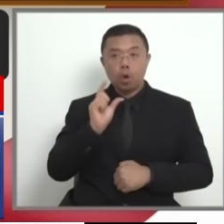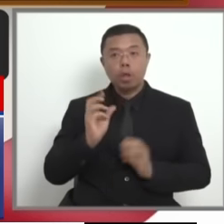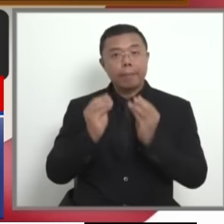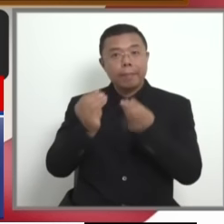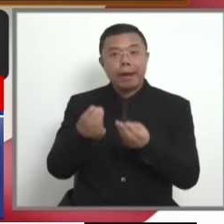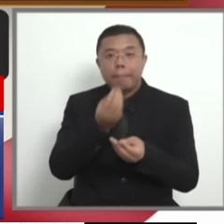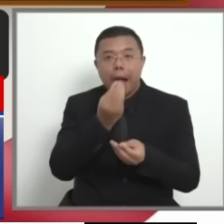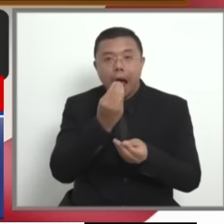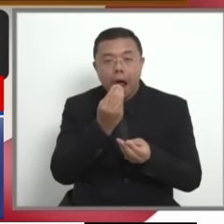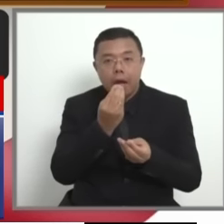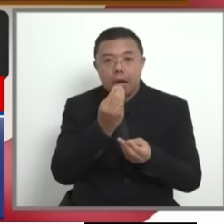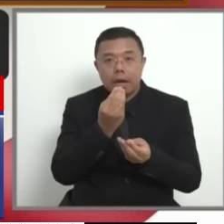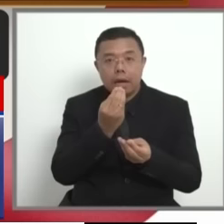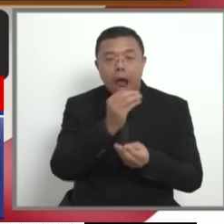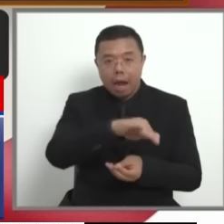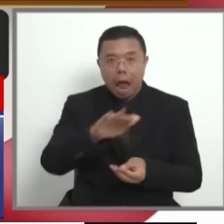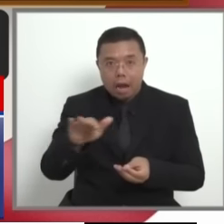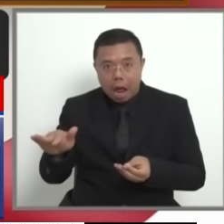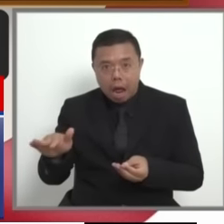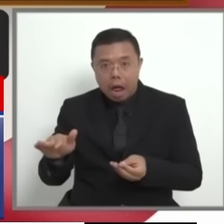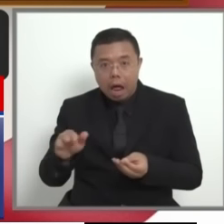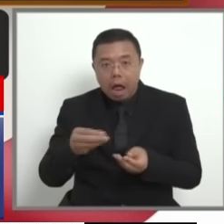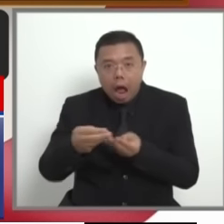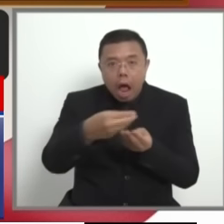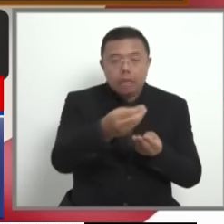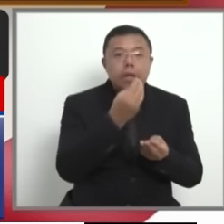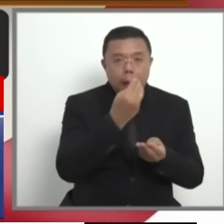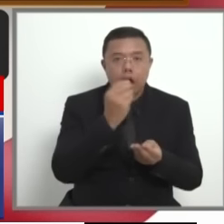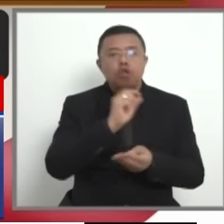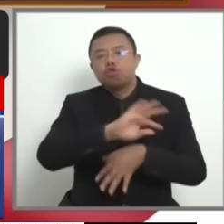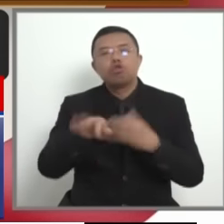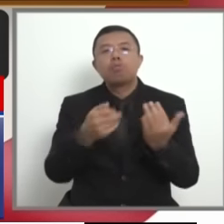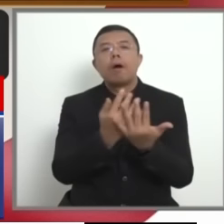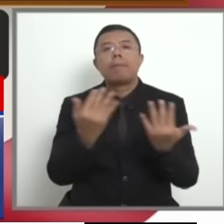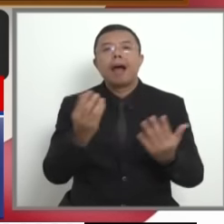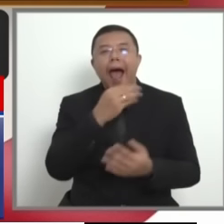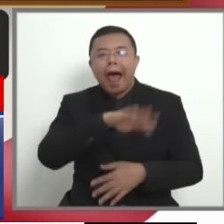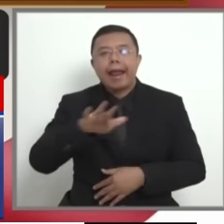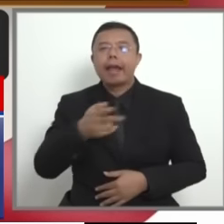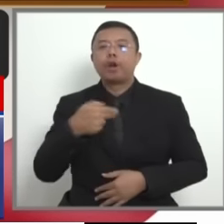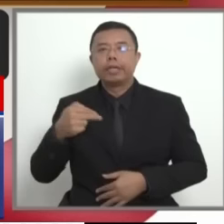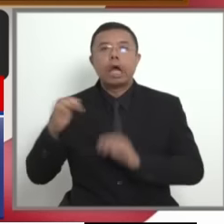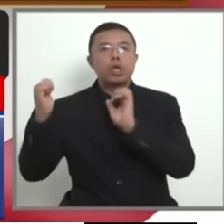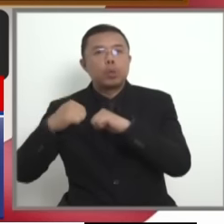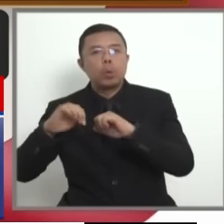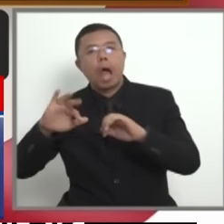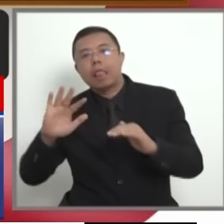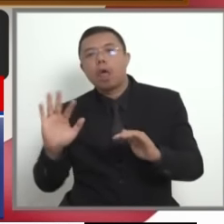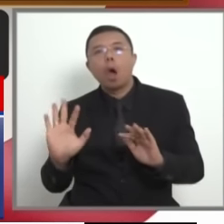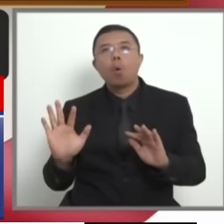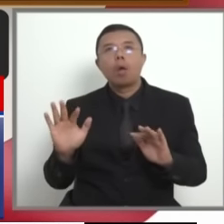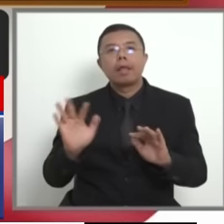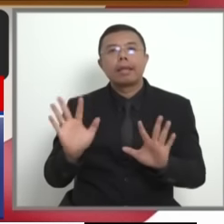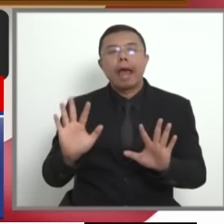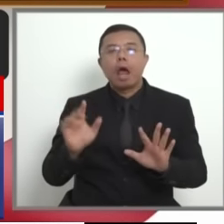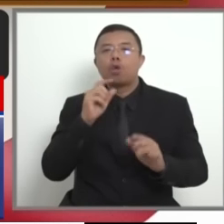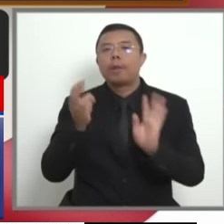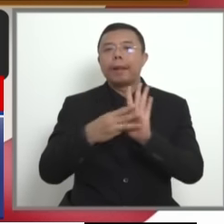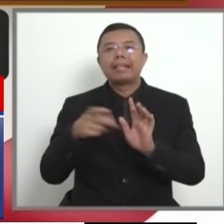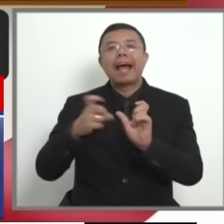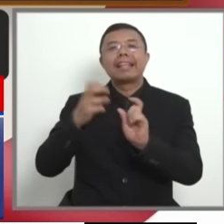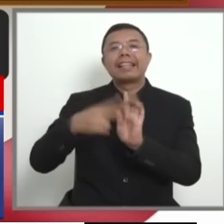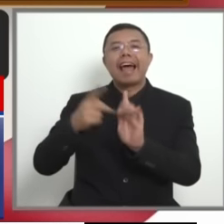memberi makan bergizi untuk seluruh anak-anak Indonesia untuk mengatasi masalah stunting